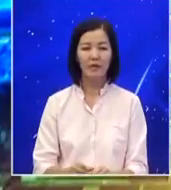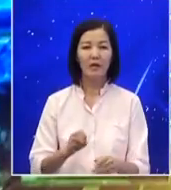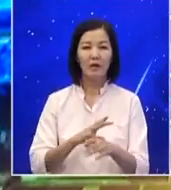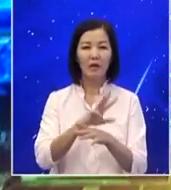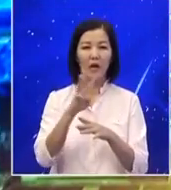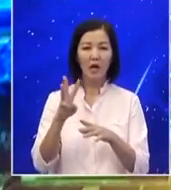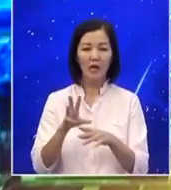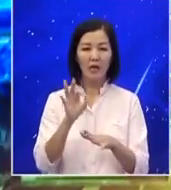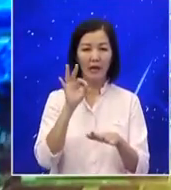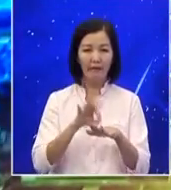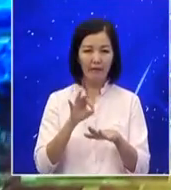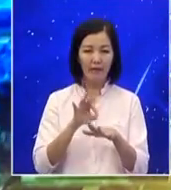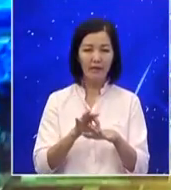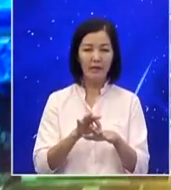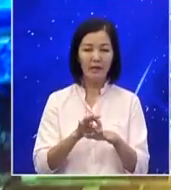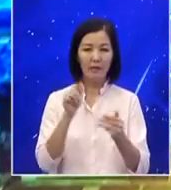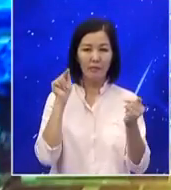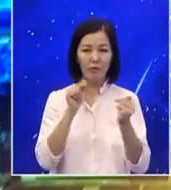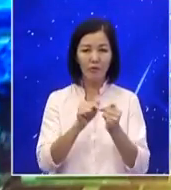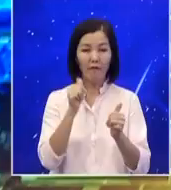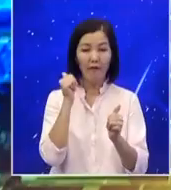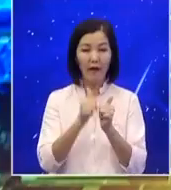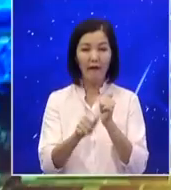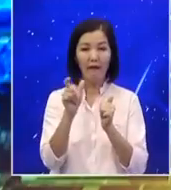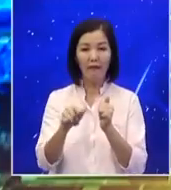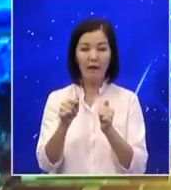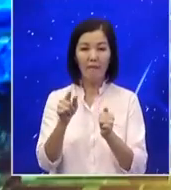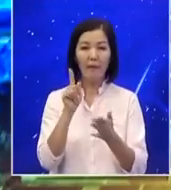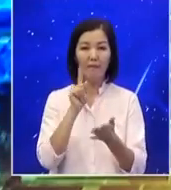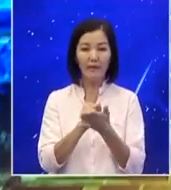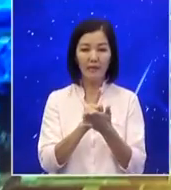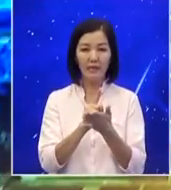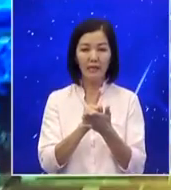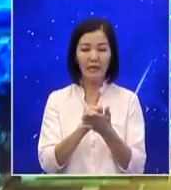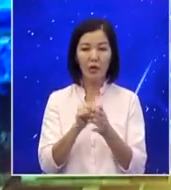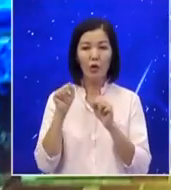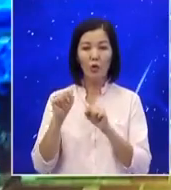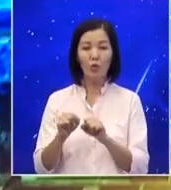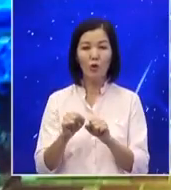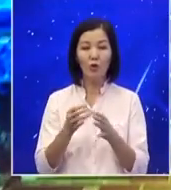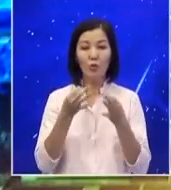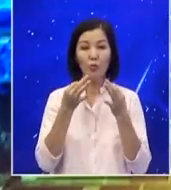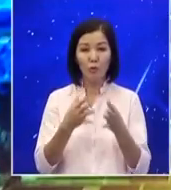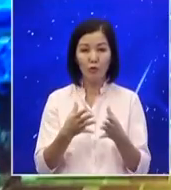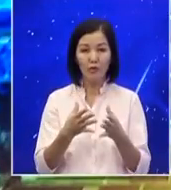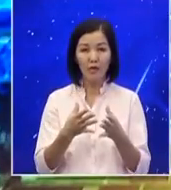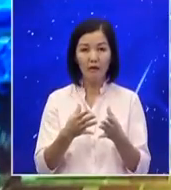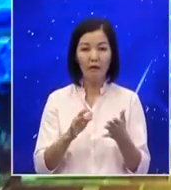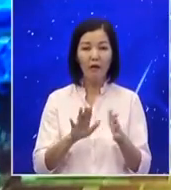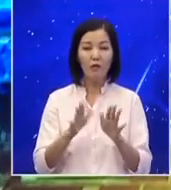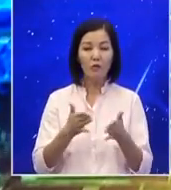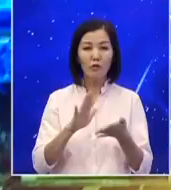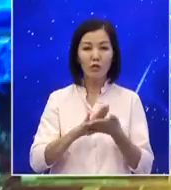Корона індетпен күресуге әрбір адам міндетті. Вирусқа қарсы тұру жолдарда қарапайым. Осы орайда қалалық төтенше жағдайлар